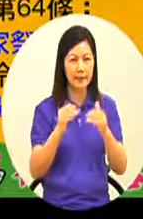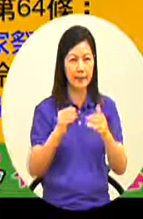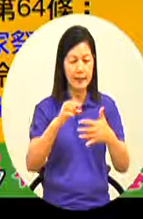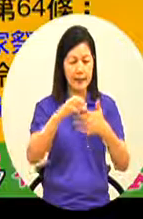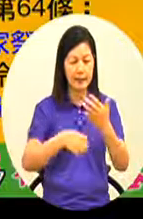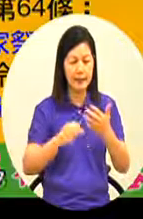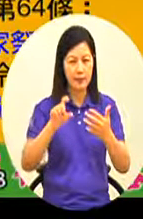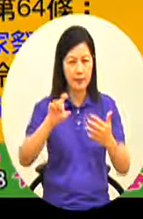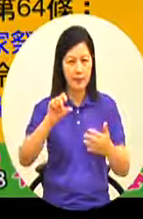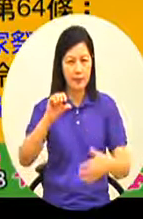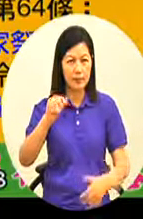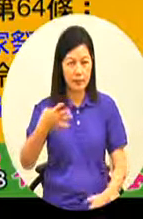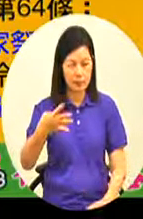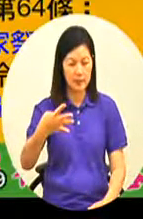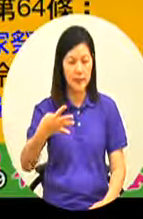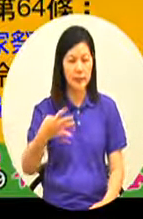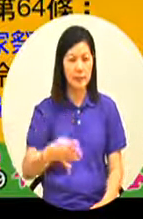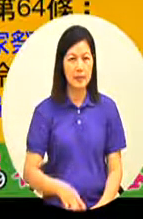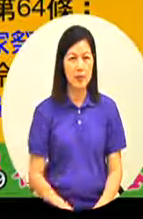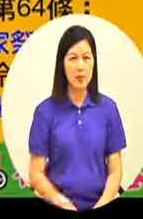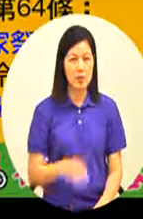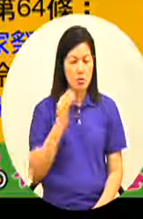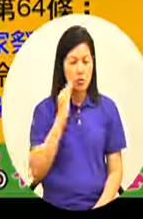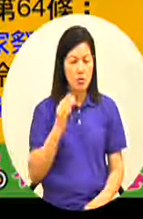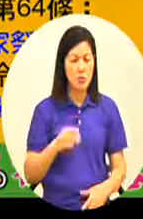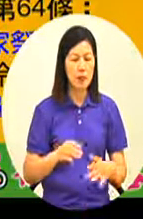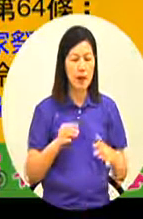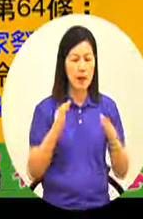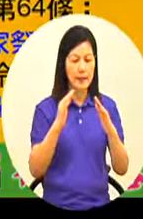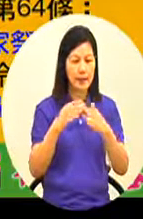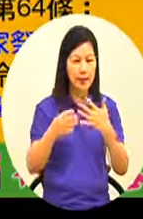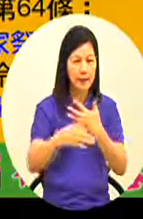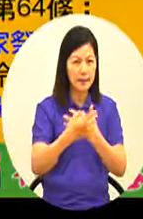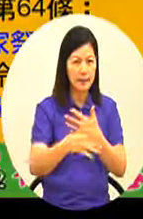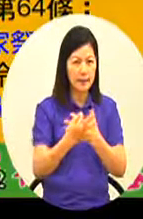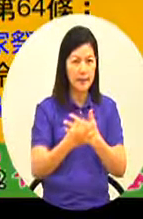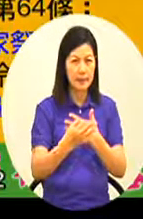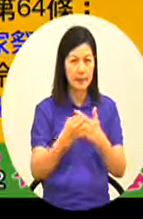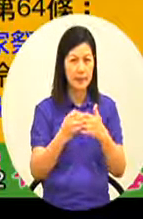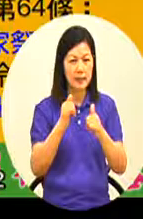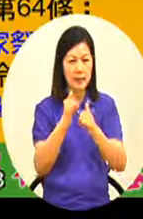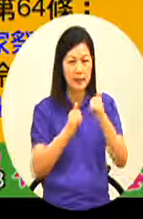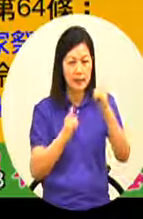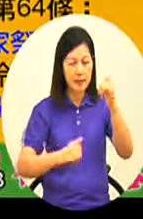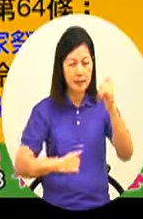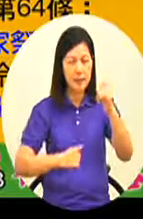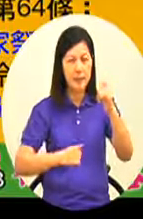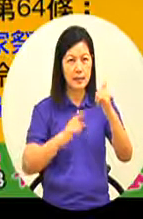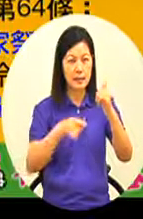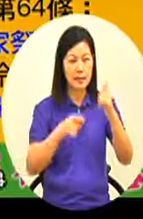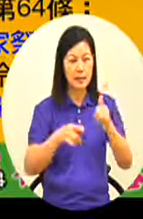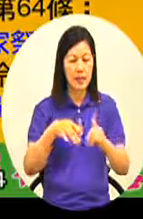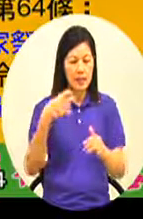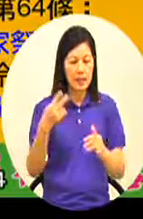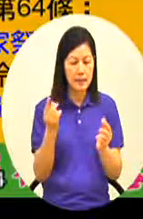64条，还家属宗亲，伊这就等于讲吼，伊已经是出殡出